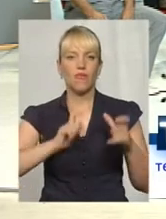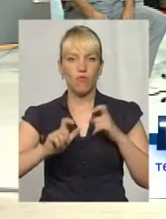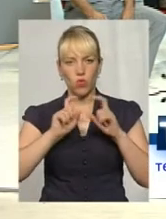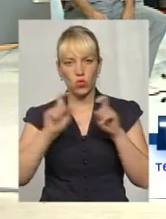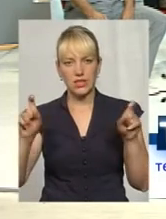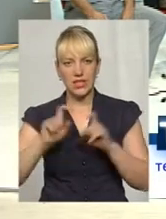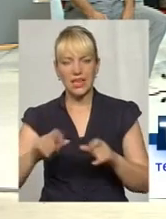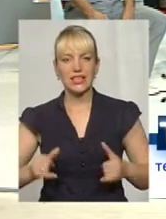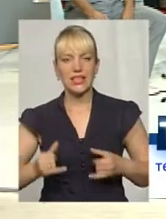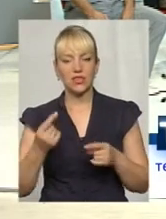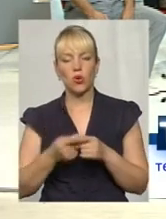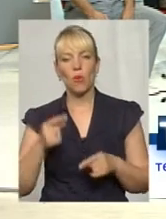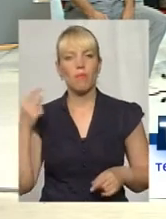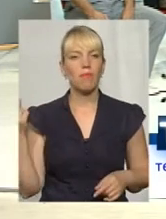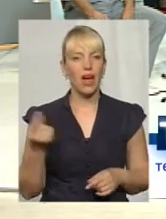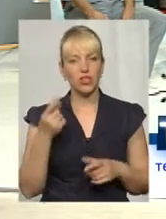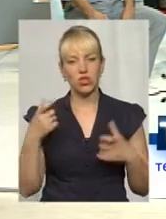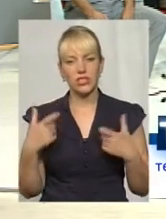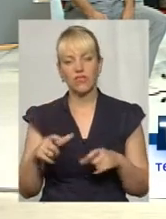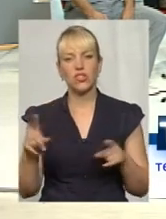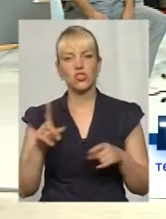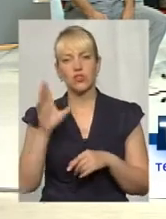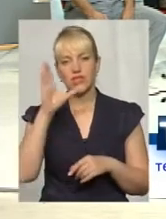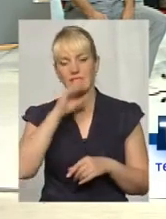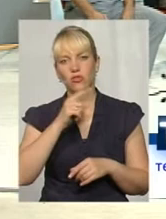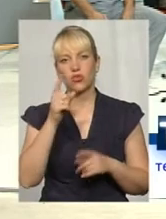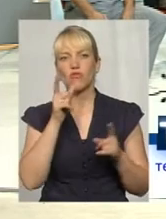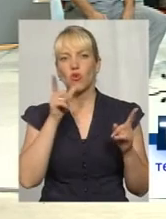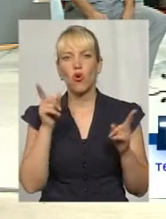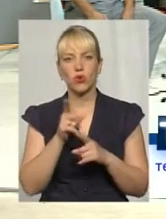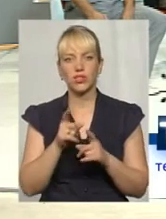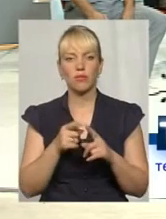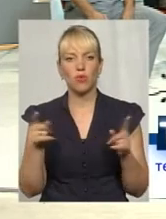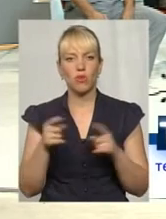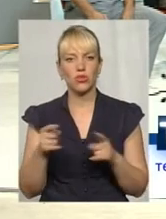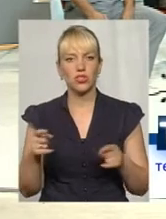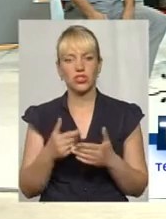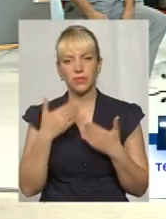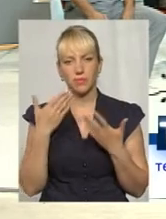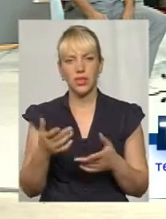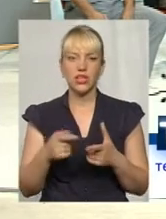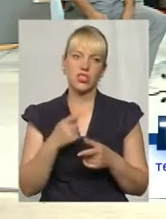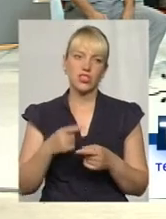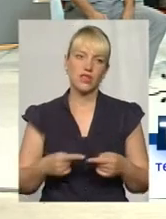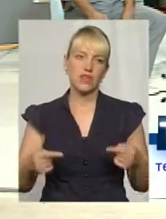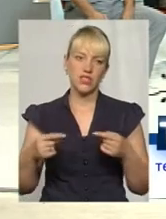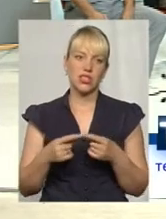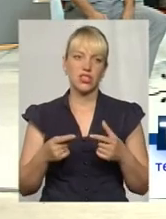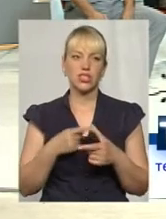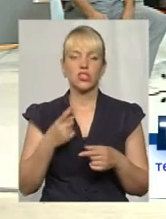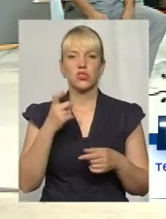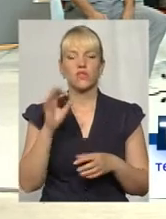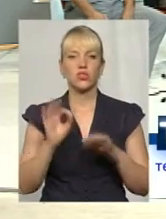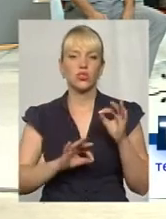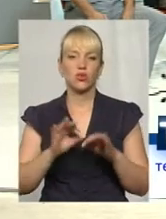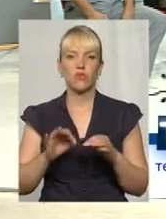для того першого тестування, щоб встигнути в ті короткі проміжки? Справа чи в тому, ні? Що він... Чи визначитися мають відразу 100%